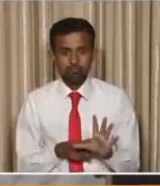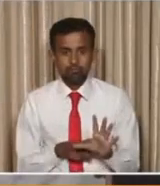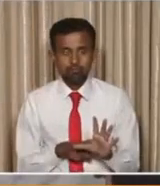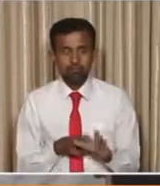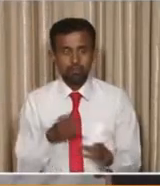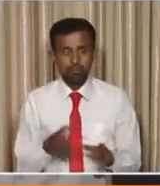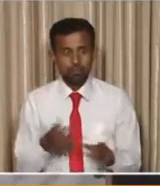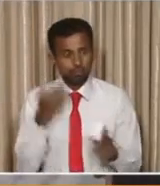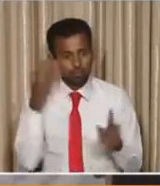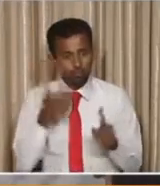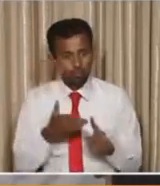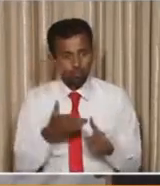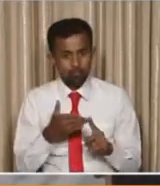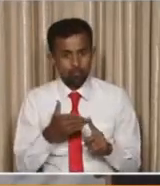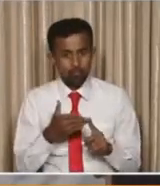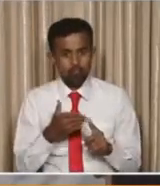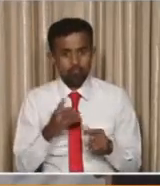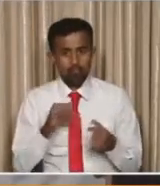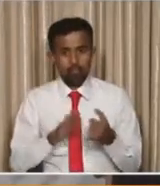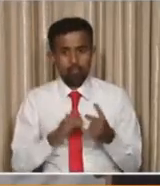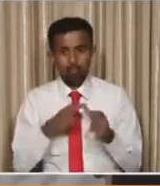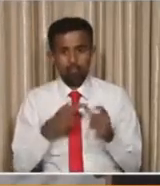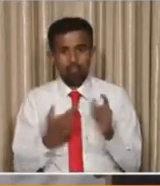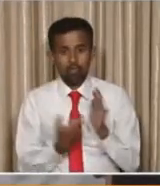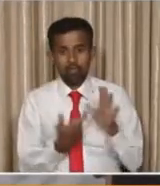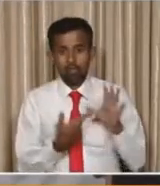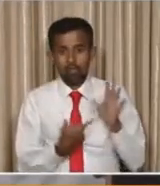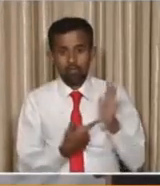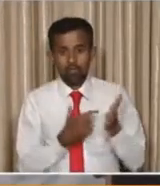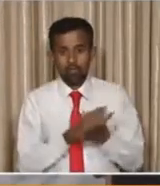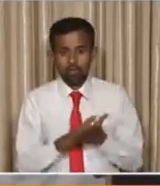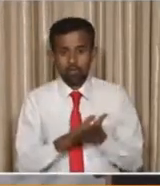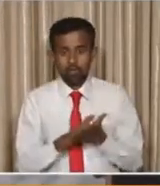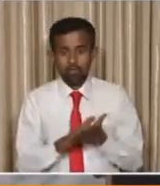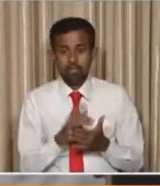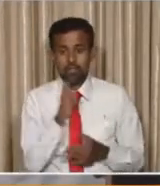මේ ගැන සරත් සිල්වා